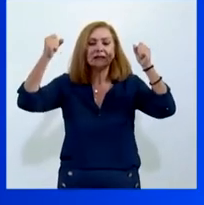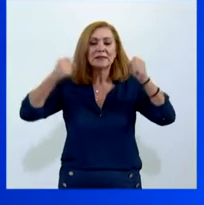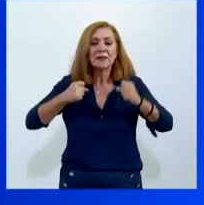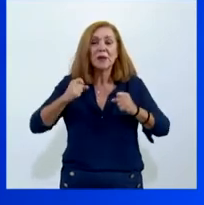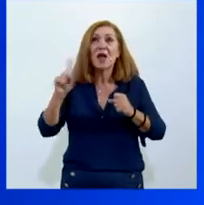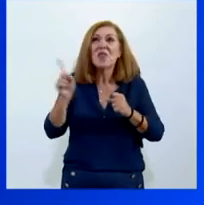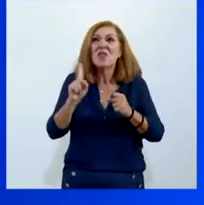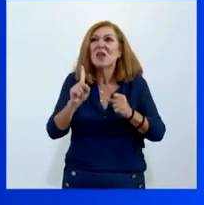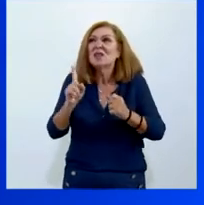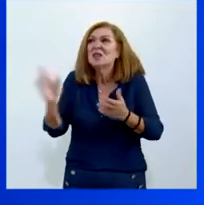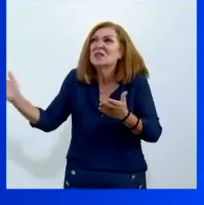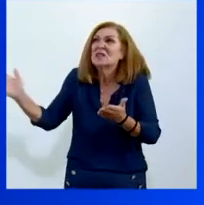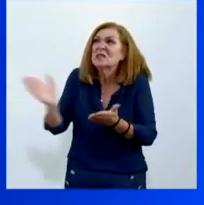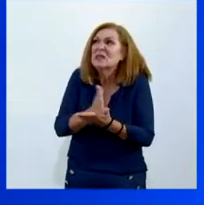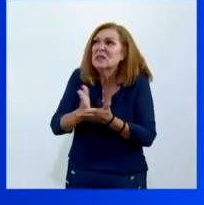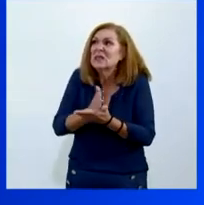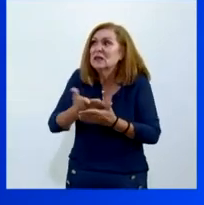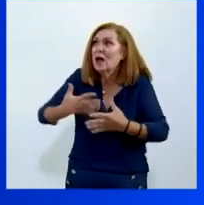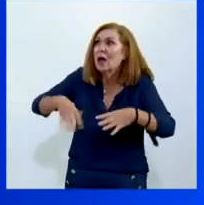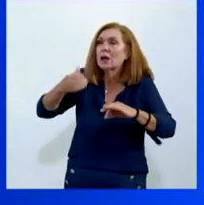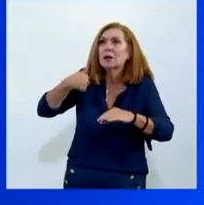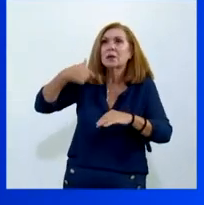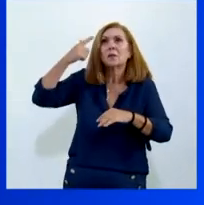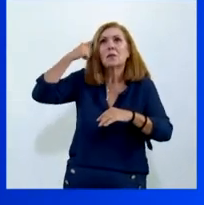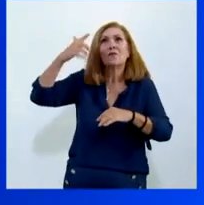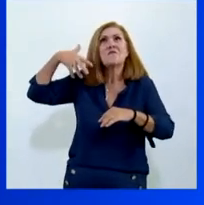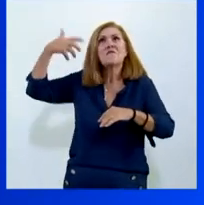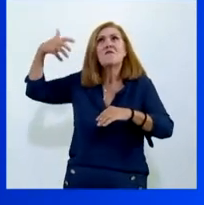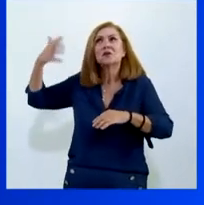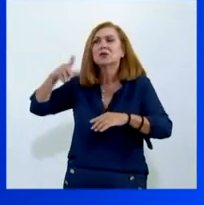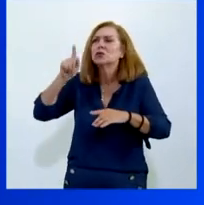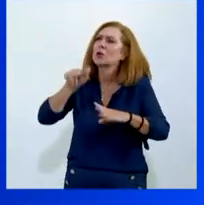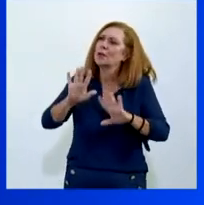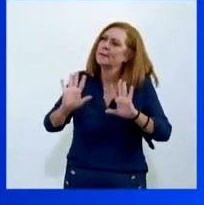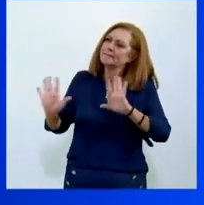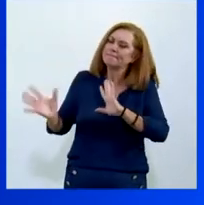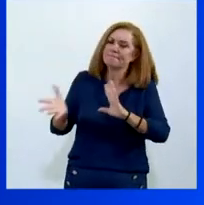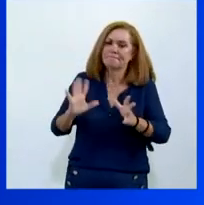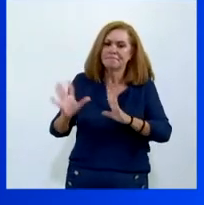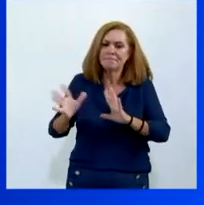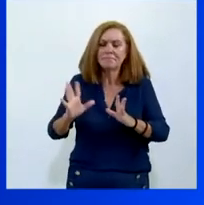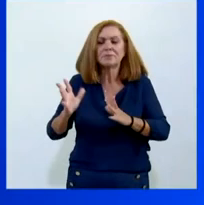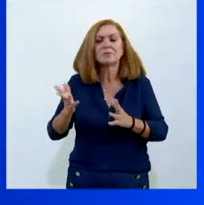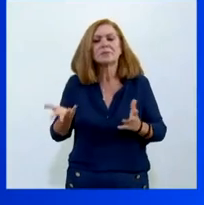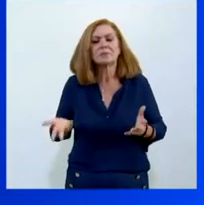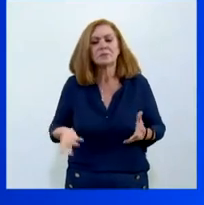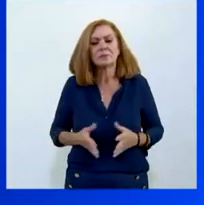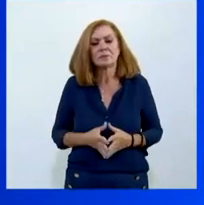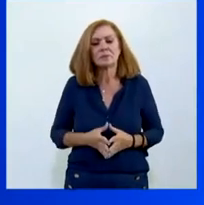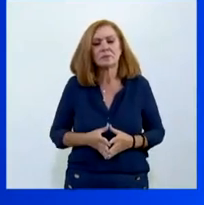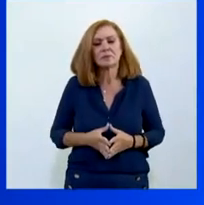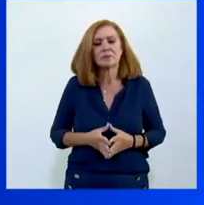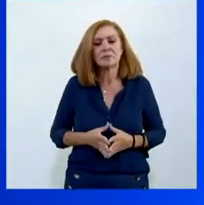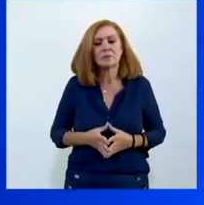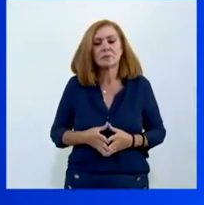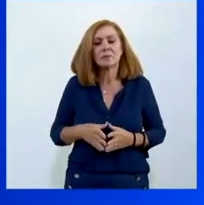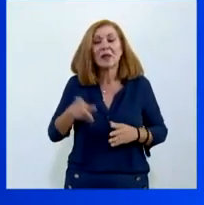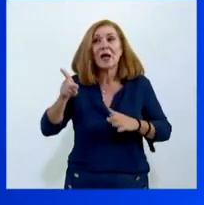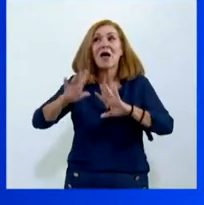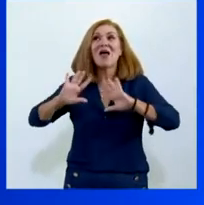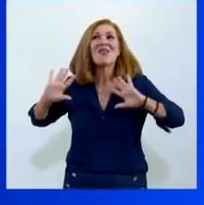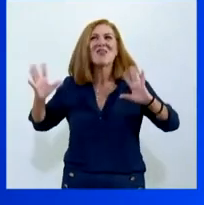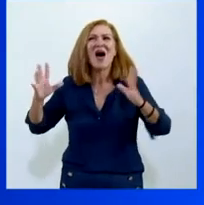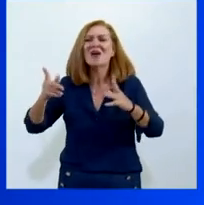τόσο καταστροφική όσο στην αρχή προβλέπαμε και με τη βοήθεια του δάσους που